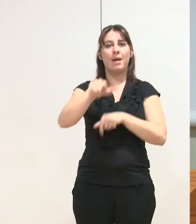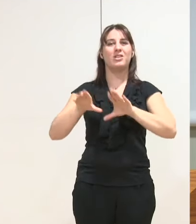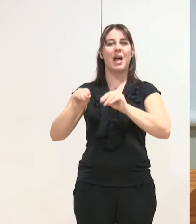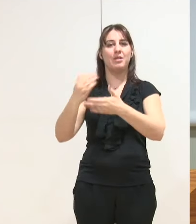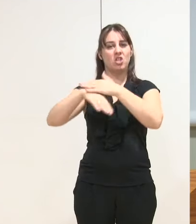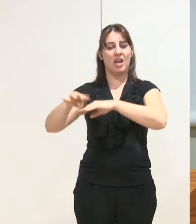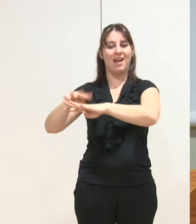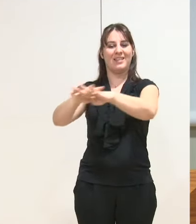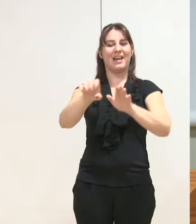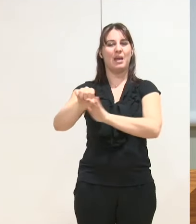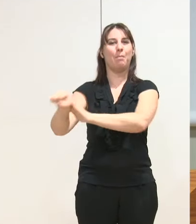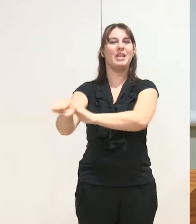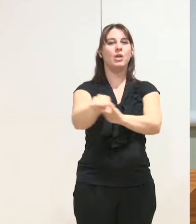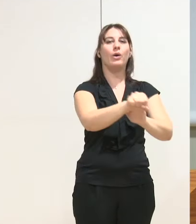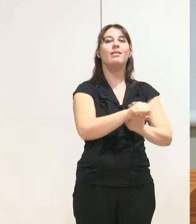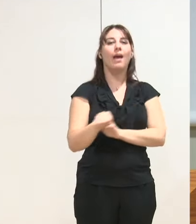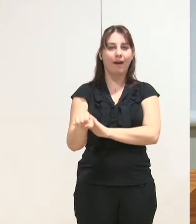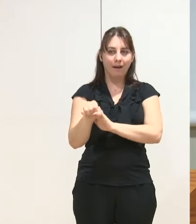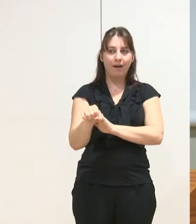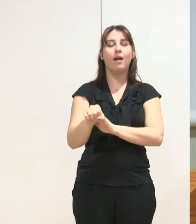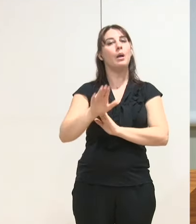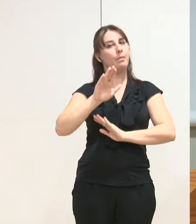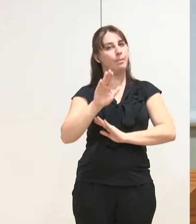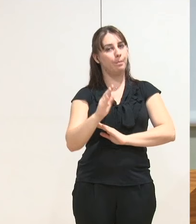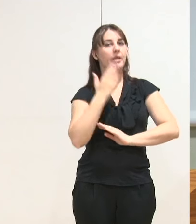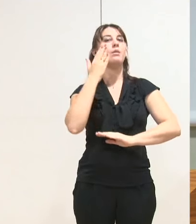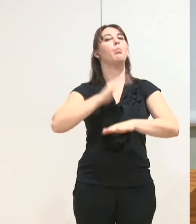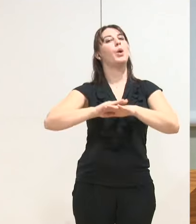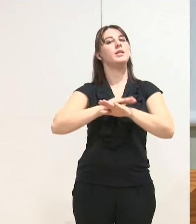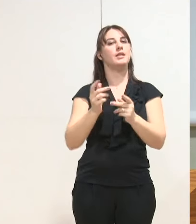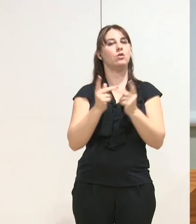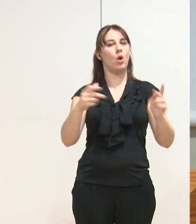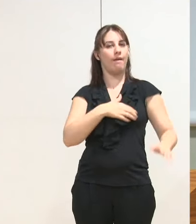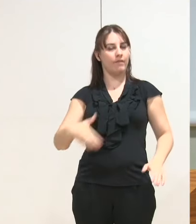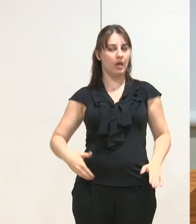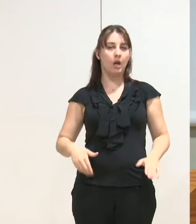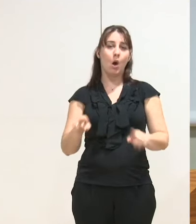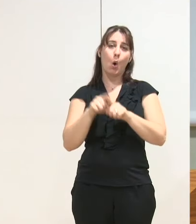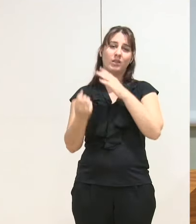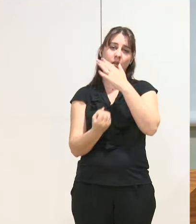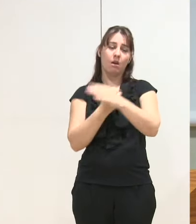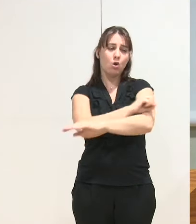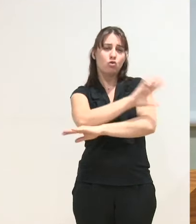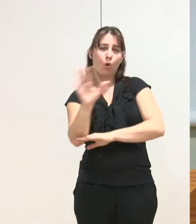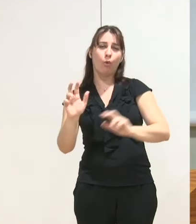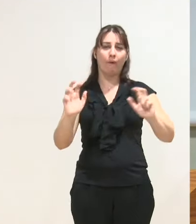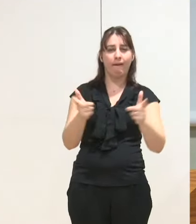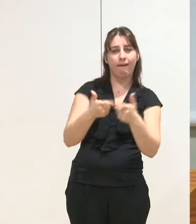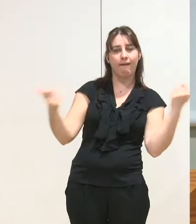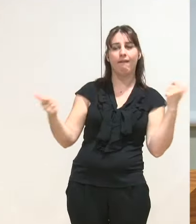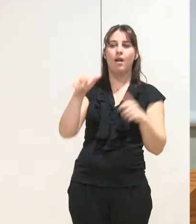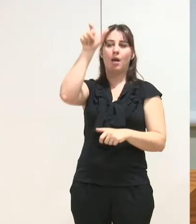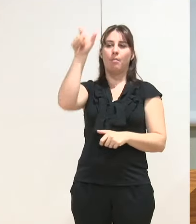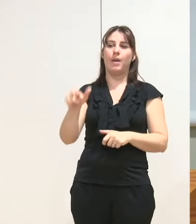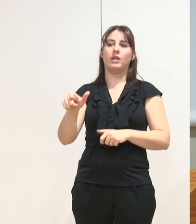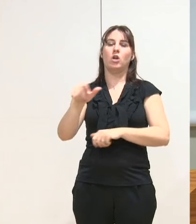les quartiers prioritaires de la politique de la ville je rappelle aussi vous avez pu le voir dans la presse que la secrétaire d'État